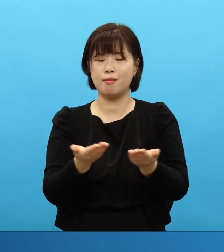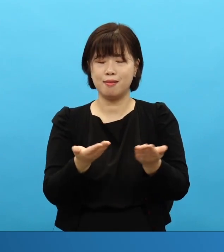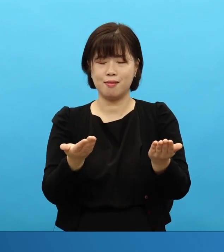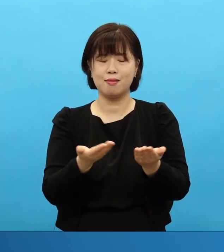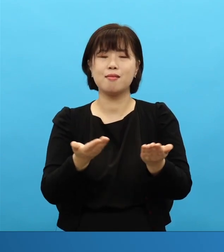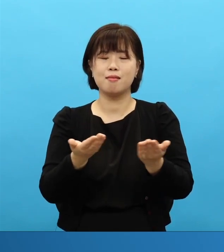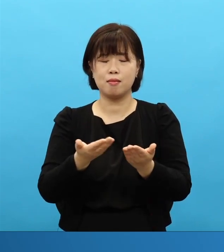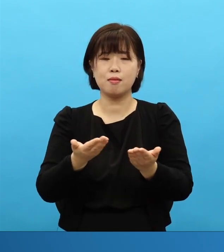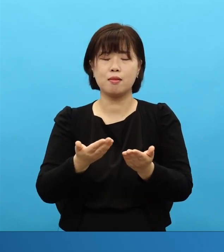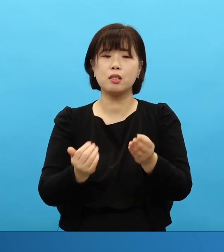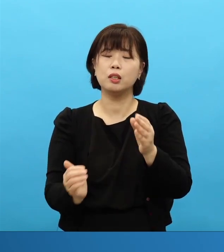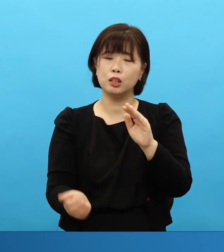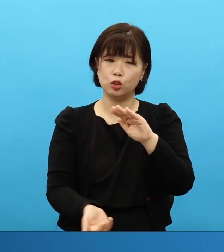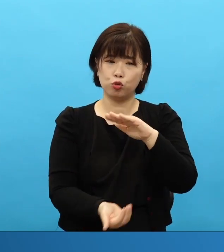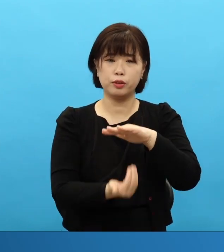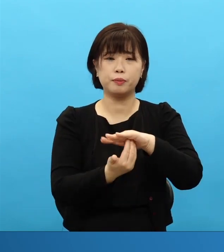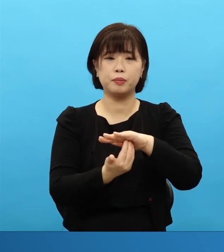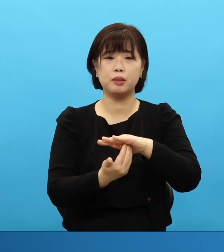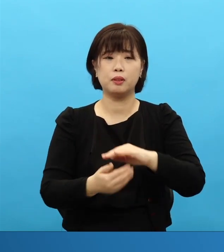do important things. 이때